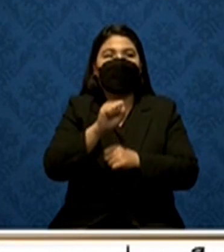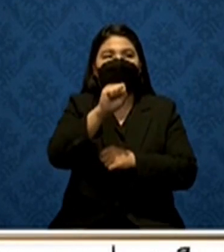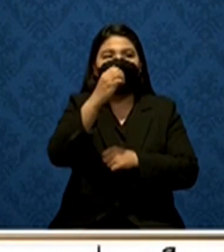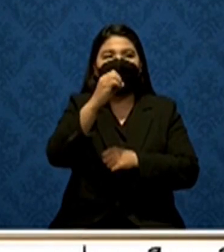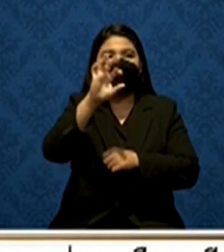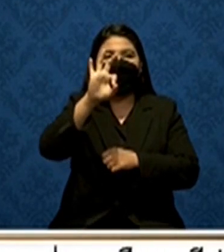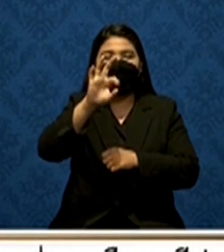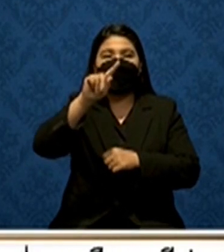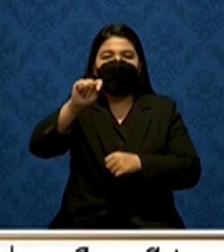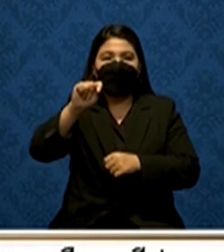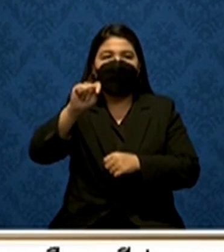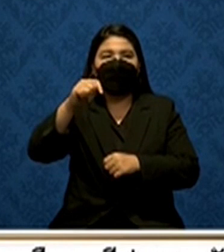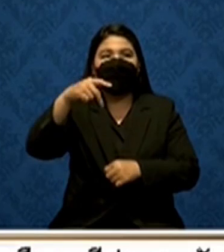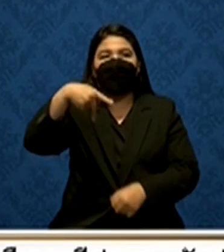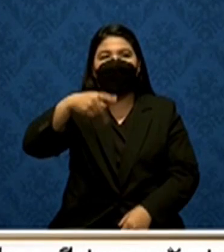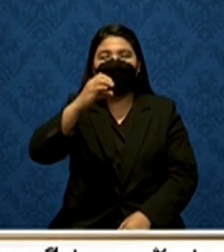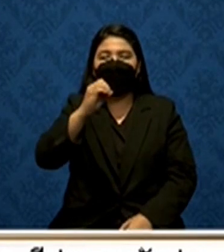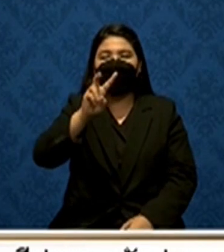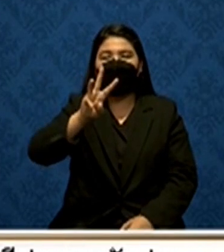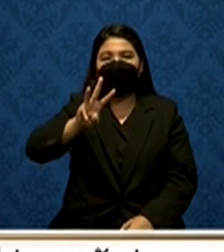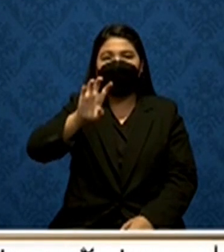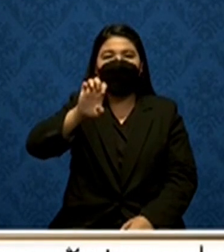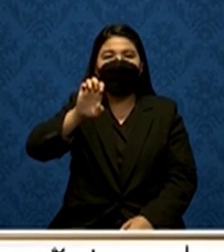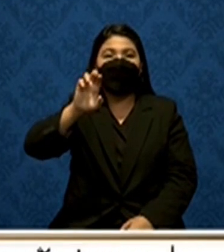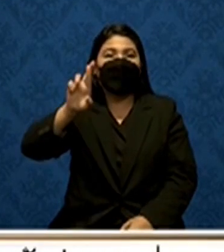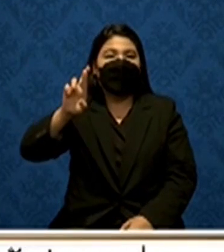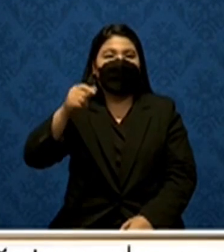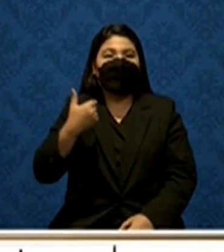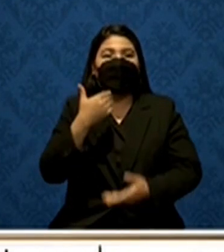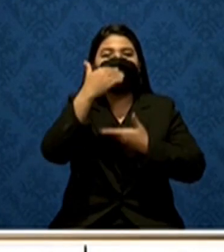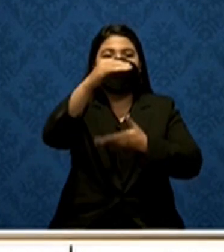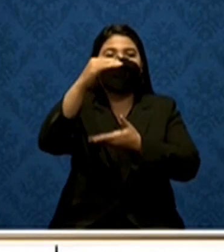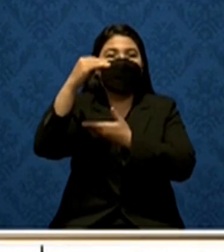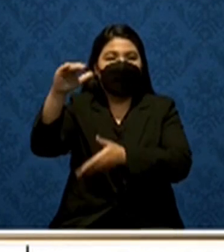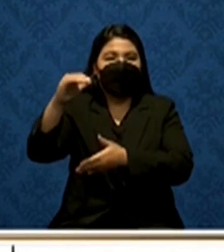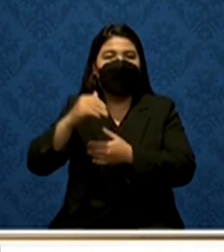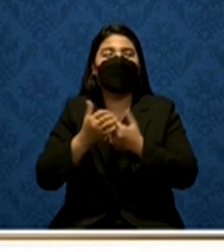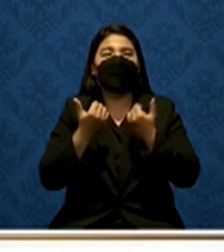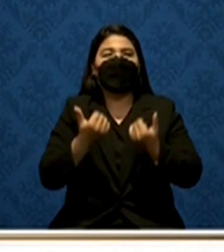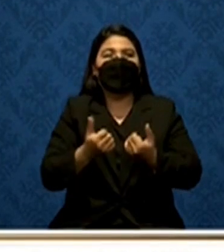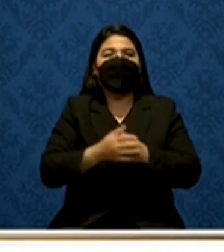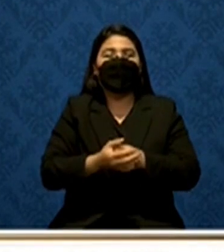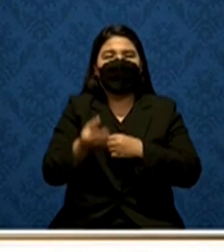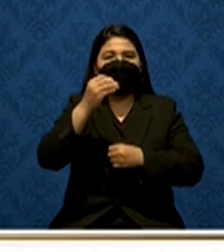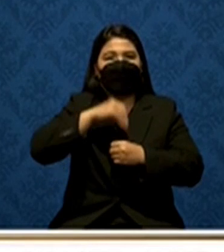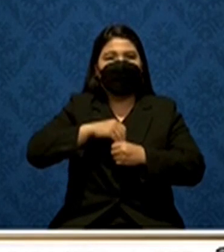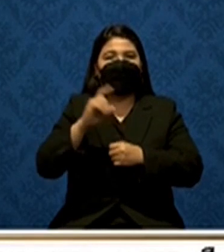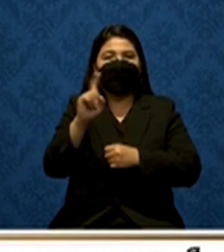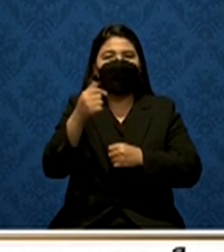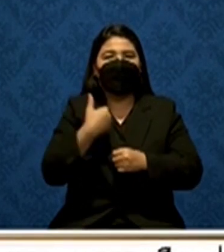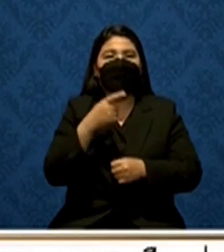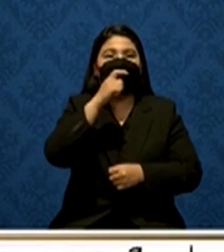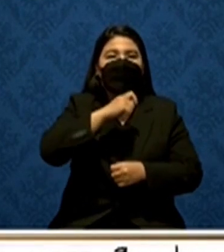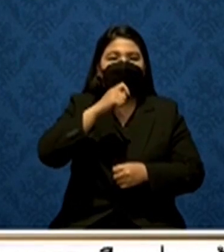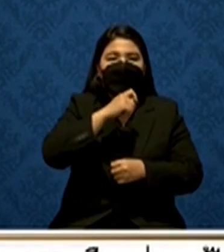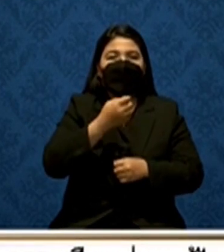และขณะนี้ได้มีกำหนดแผนชัดเจนและว่จะส่งออก 4 สินค้าหักที่ใส่ Soft Power เขาไปคือ 1 อาหาร